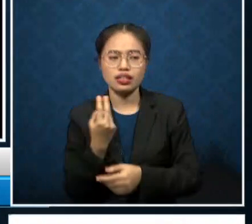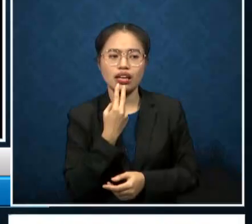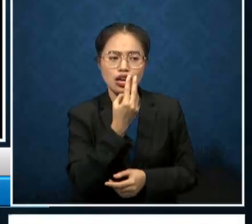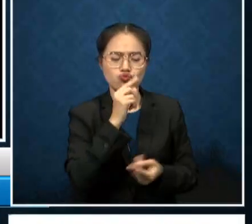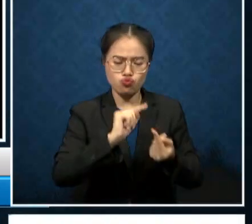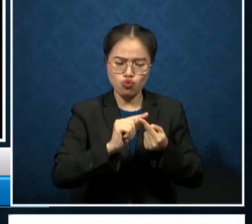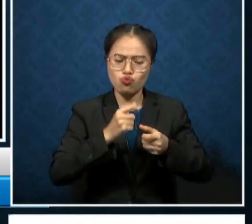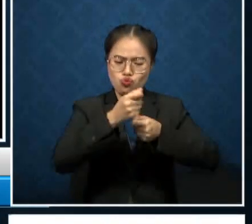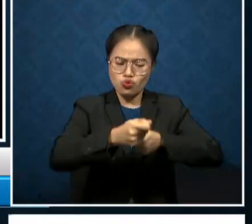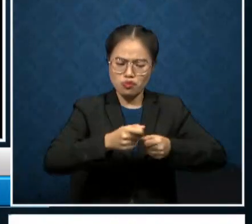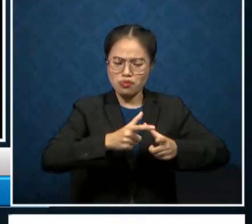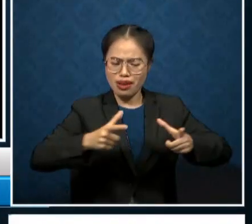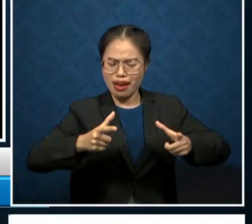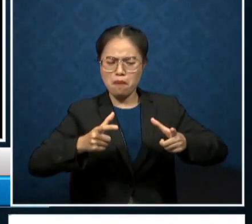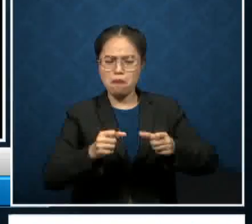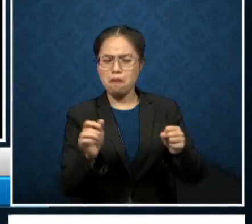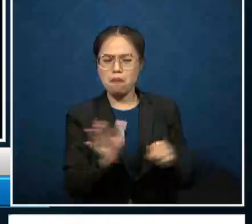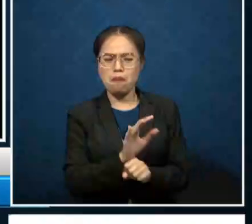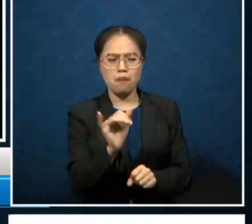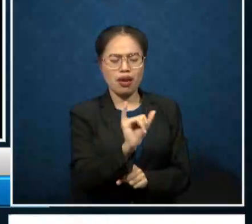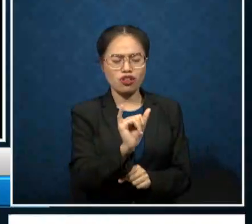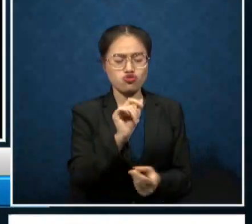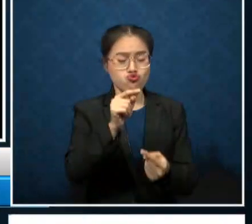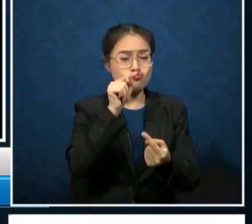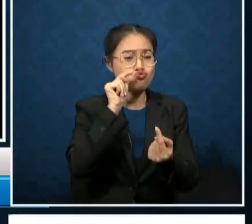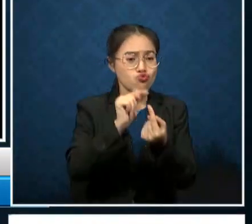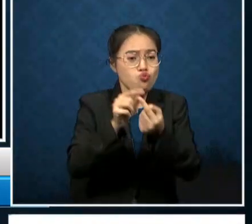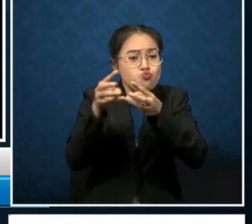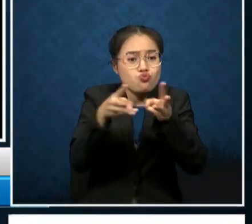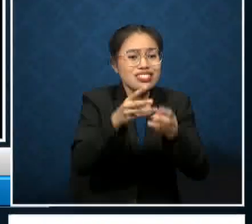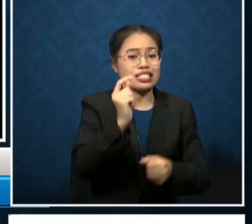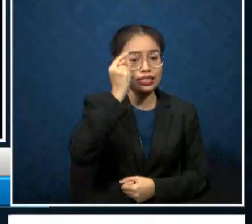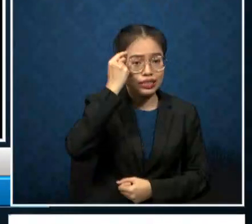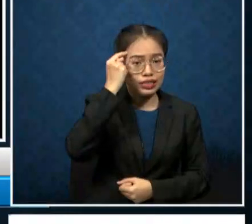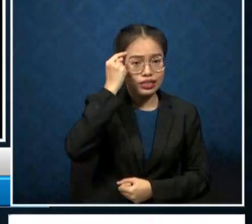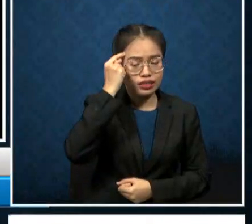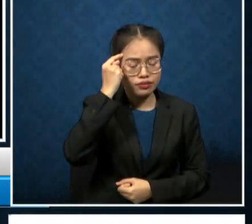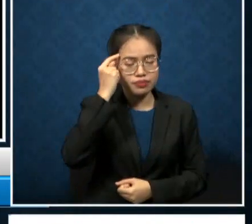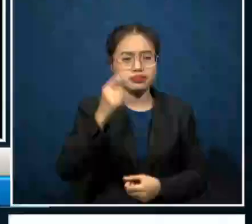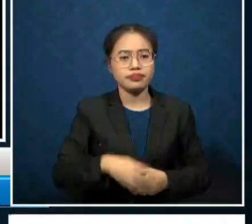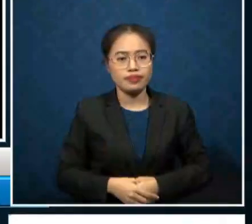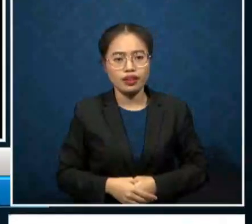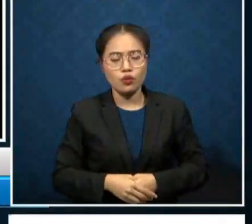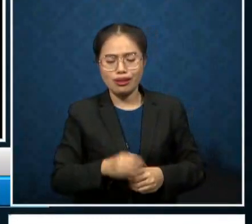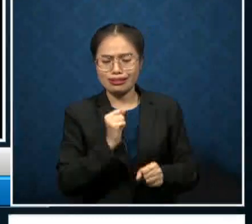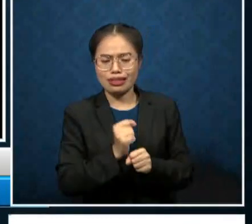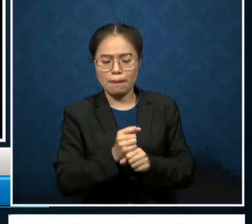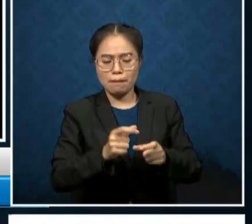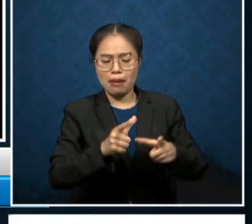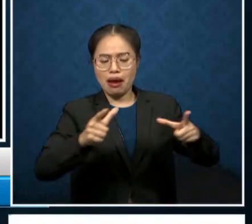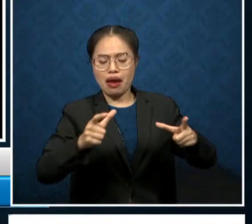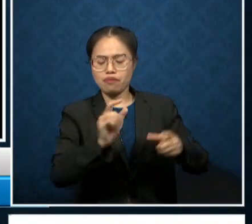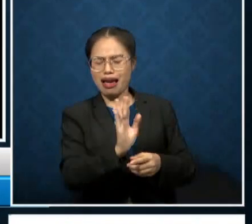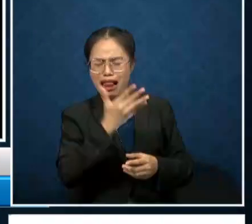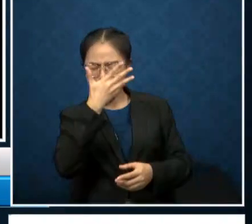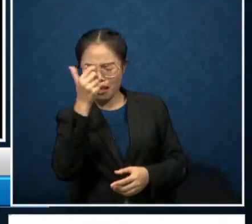แปลงใหญ่ที่มันเกิดผลอย่างแท้จริงในแนวคิดแต่ไม่ใช่เกิดแคแค่รูปธรรมว่านี่คือแปลงใหญ่แล้วก็ลืมือนกันไปแล้ว